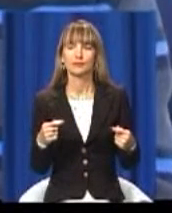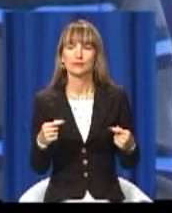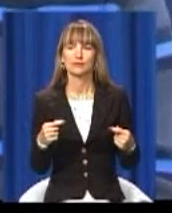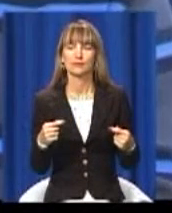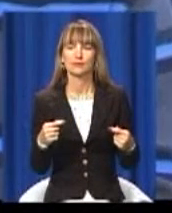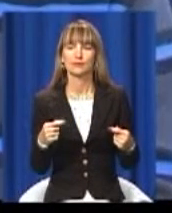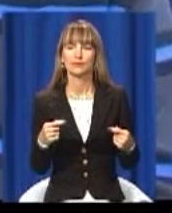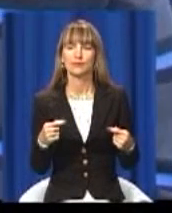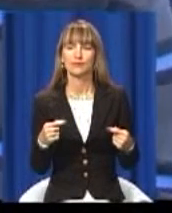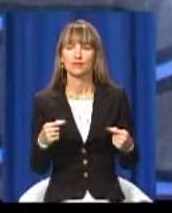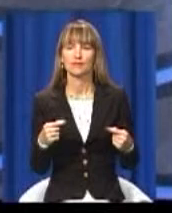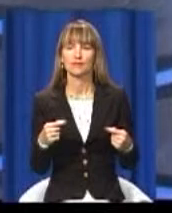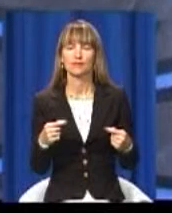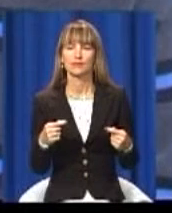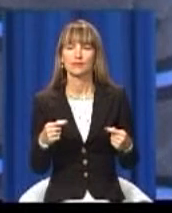браслеты,